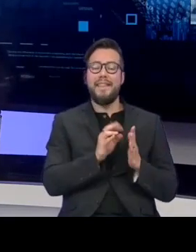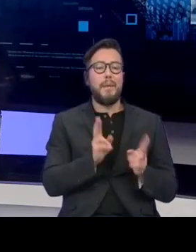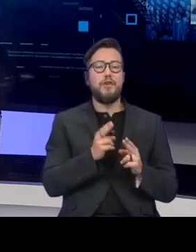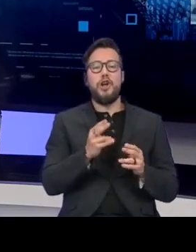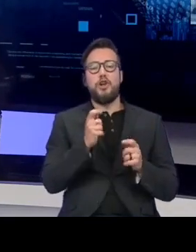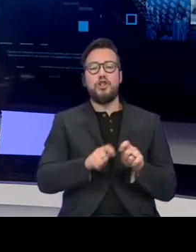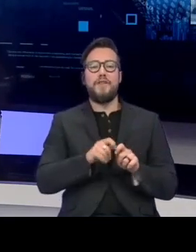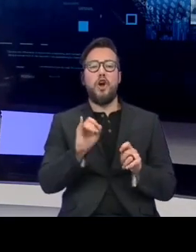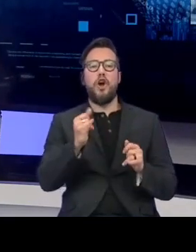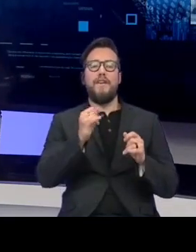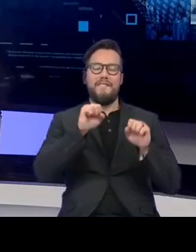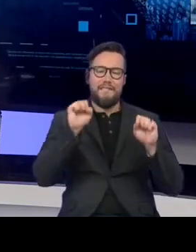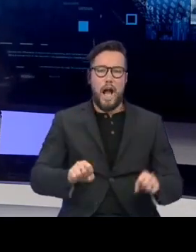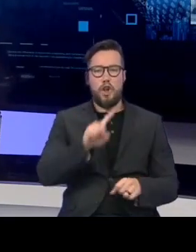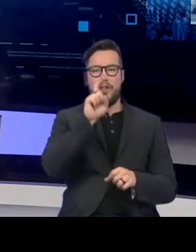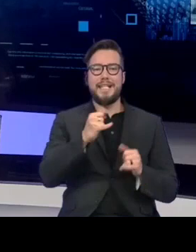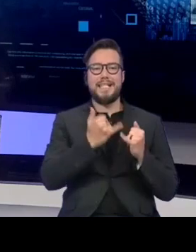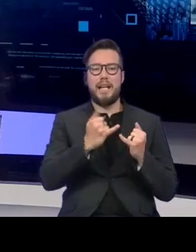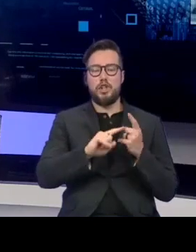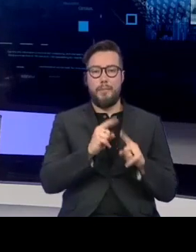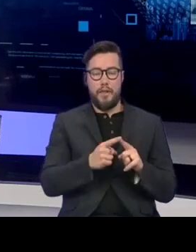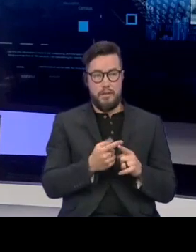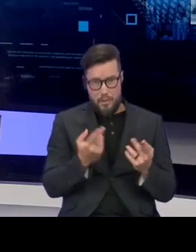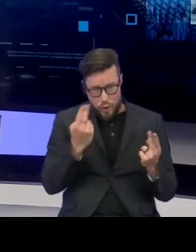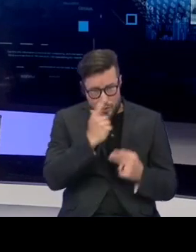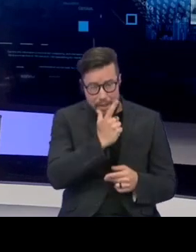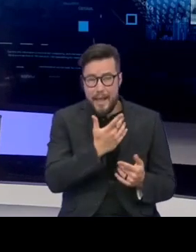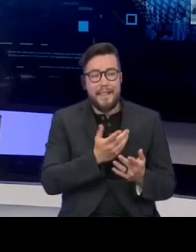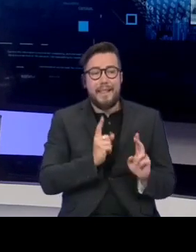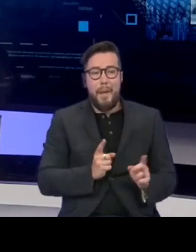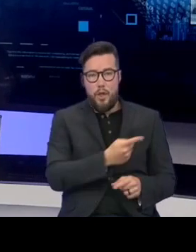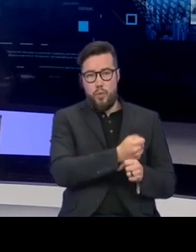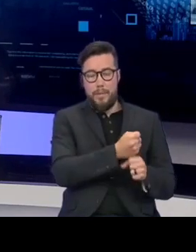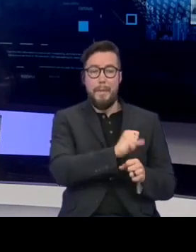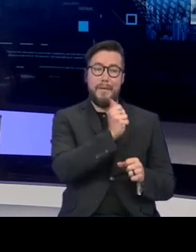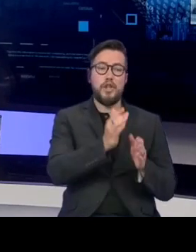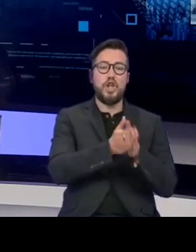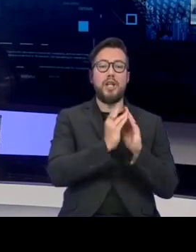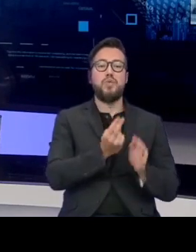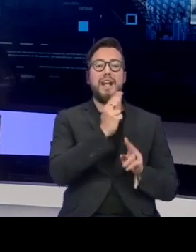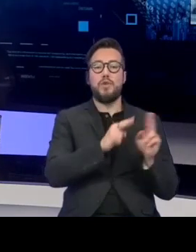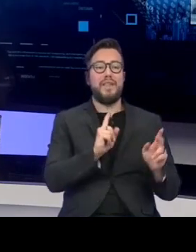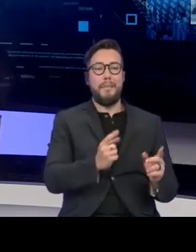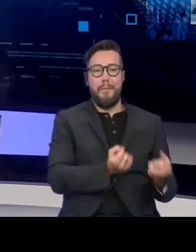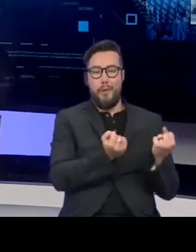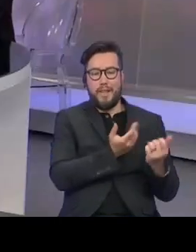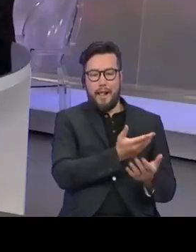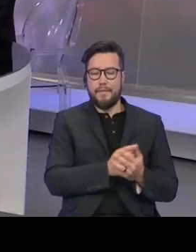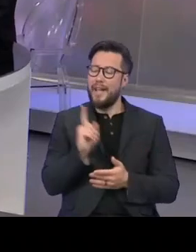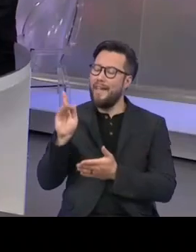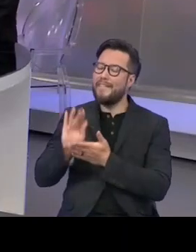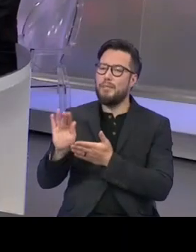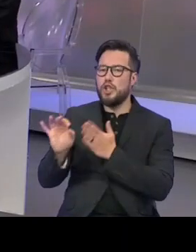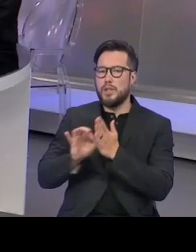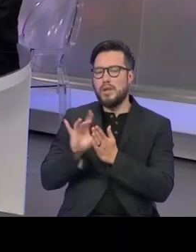otázke zahraničnej politiky, aby sme si rozumeli, pán moderátor, tak to nemali urobiť a mali teda požiadať najprv ústavný súd a nemuseli sa ponáhľať. Vo výnimočnej situácii, iba